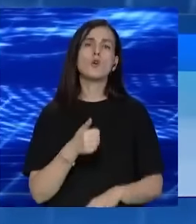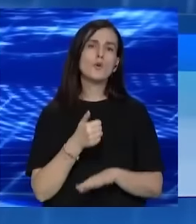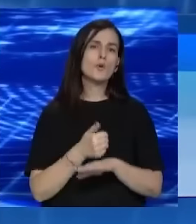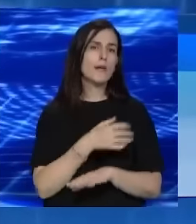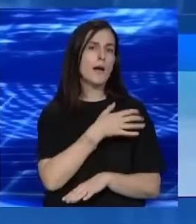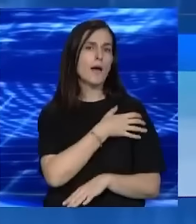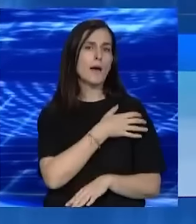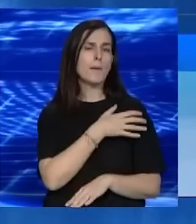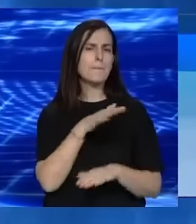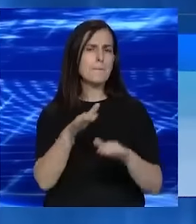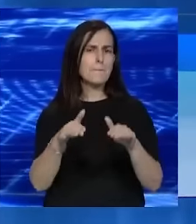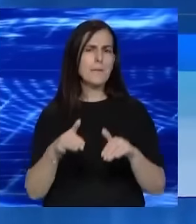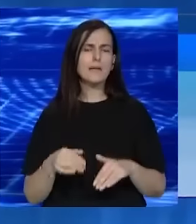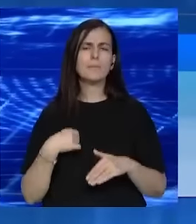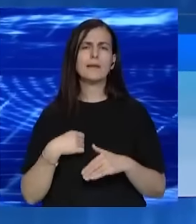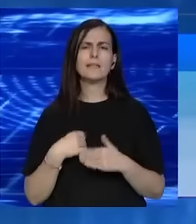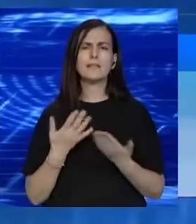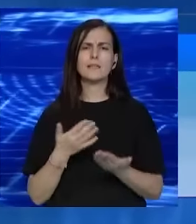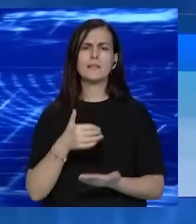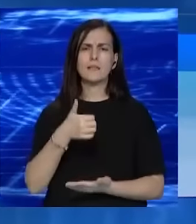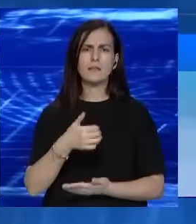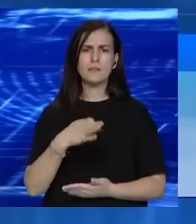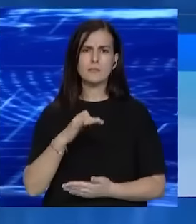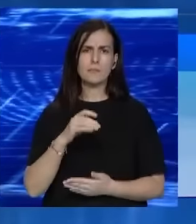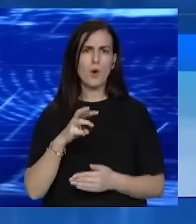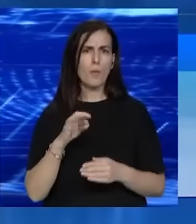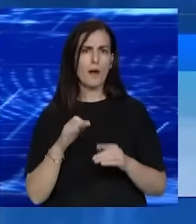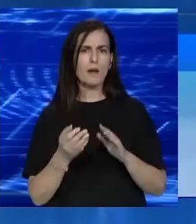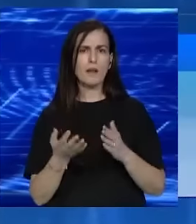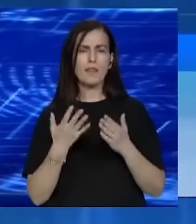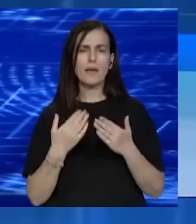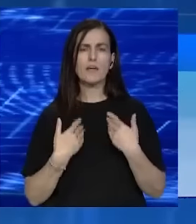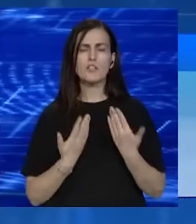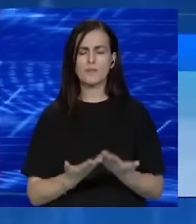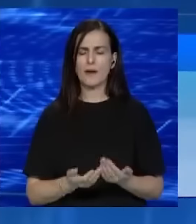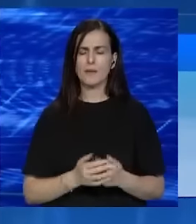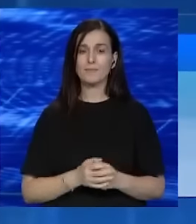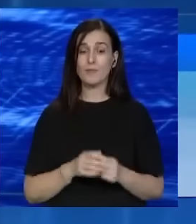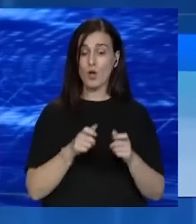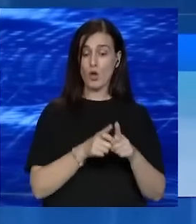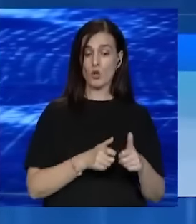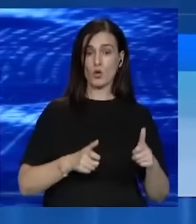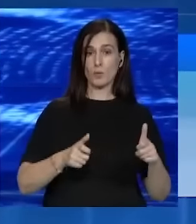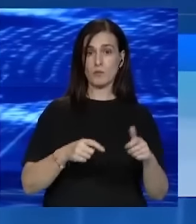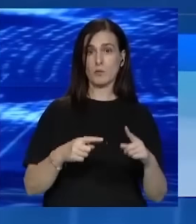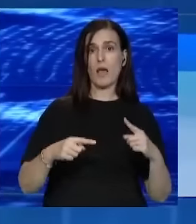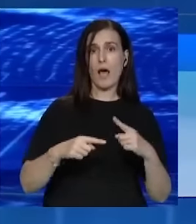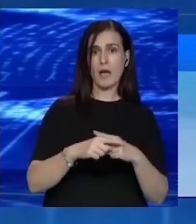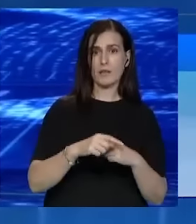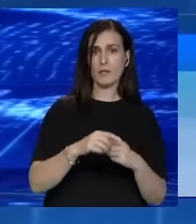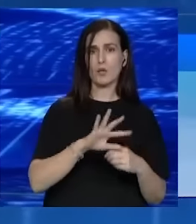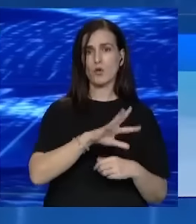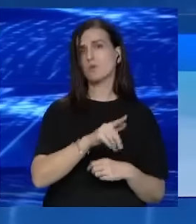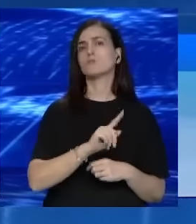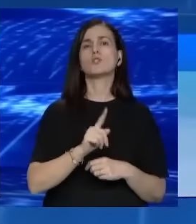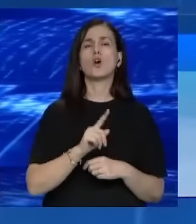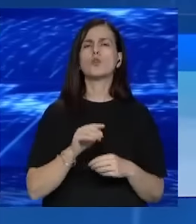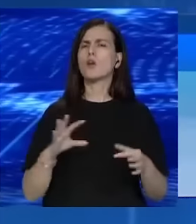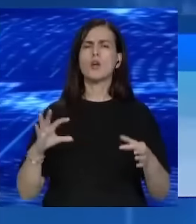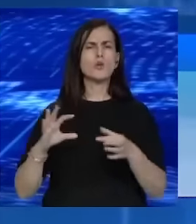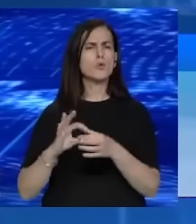Elisa Spiropali, ka garantuar krerët të institucioneve të pavarura se Komisioni Antikorrupsioni, ngritur nga majoranca, nuk do